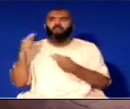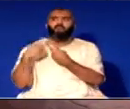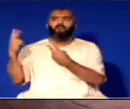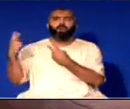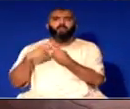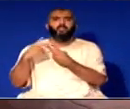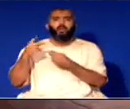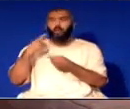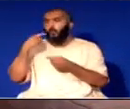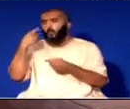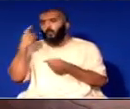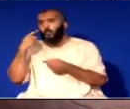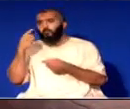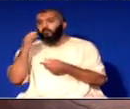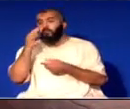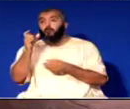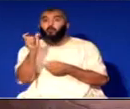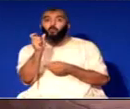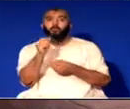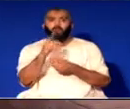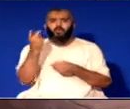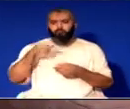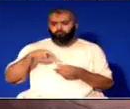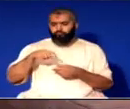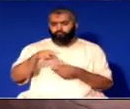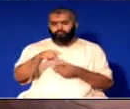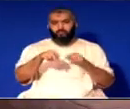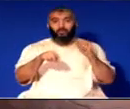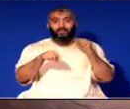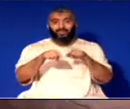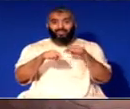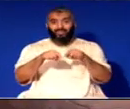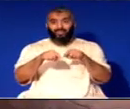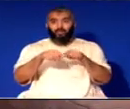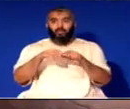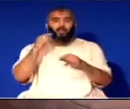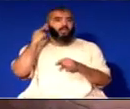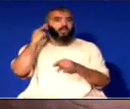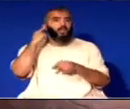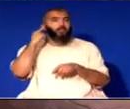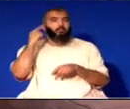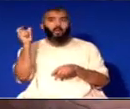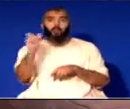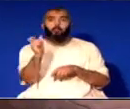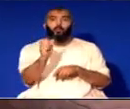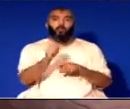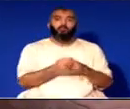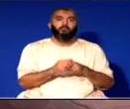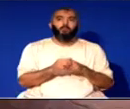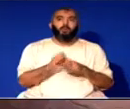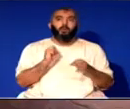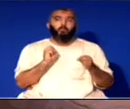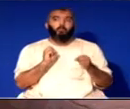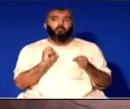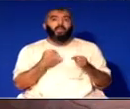ثم ماذا حصل؟ هذا الذي كان مر بجيرانه أخذ هذه الكلمة وأخبر بها